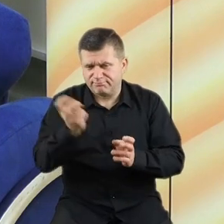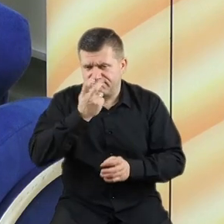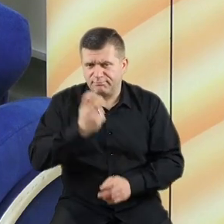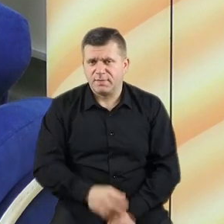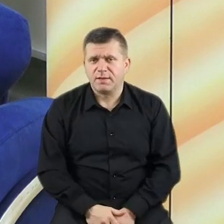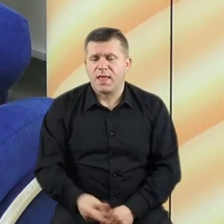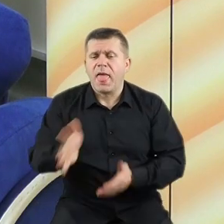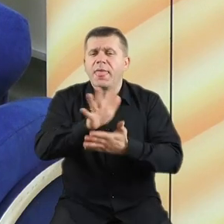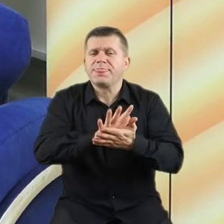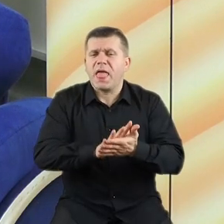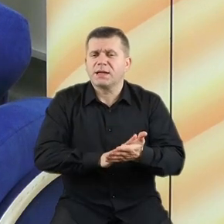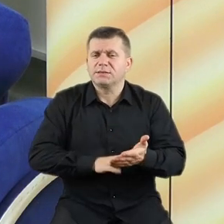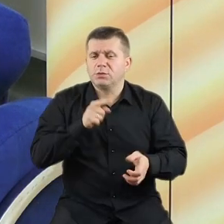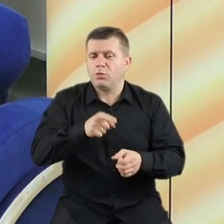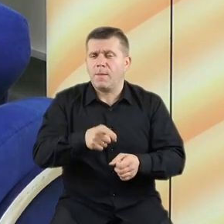tekst, który